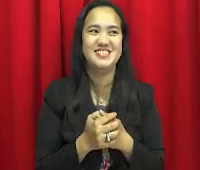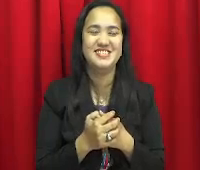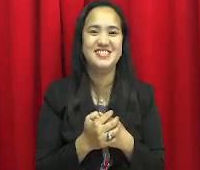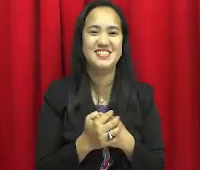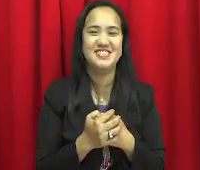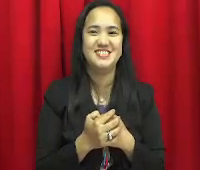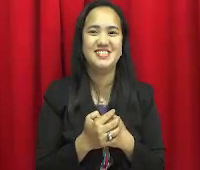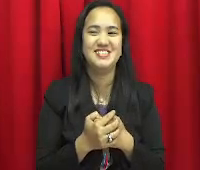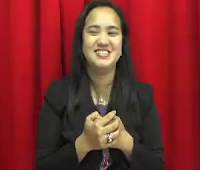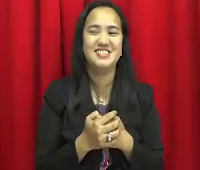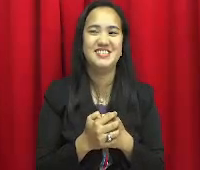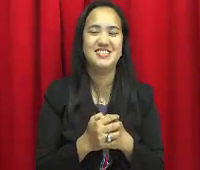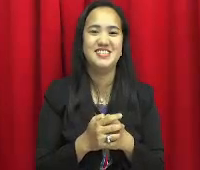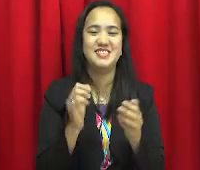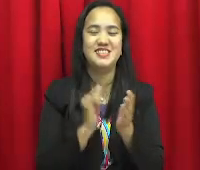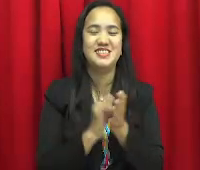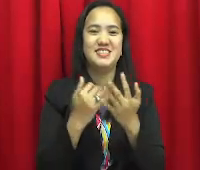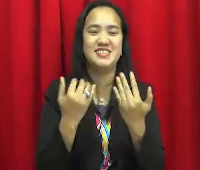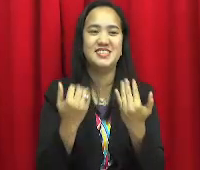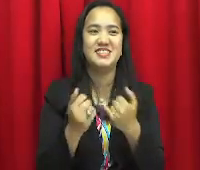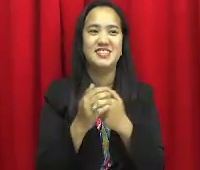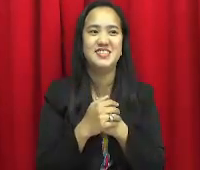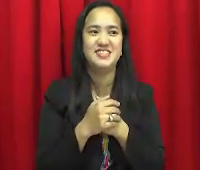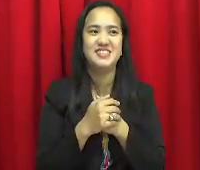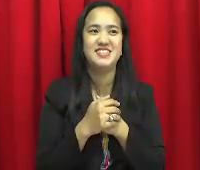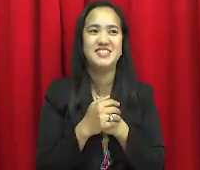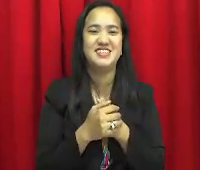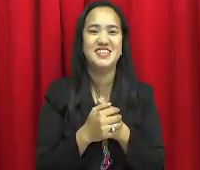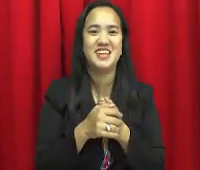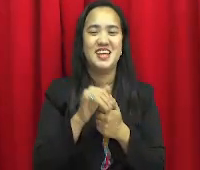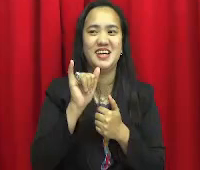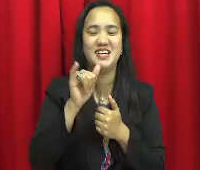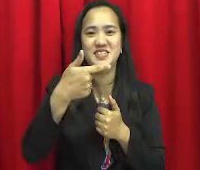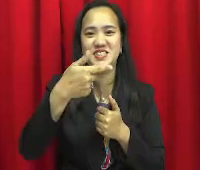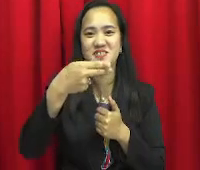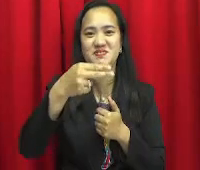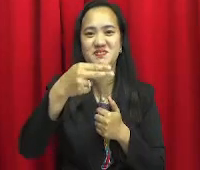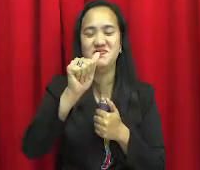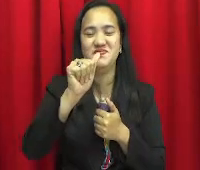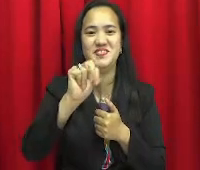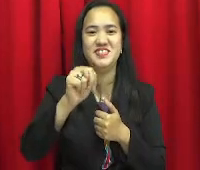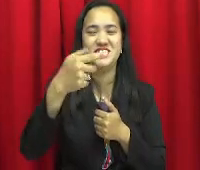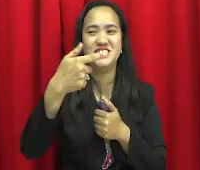Mapalad kayang, mapalad. Kung hindi, work out your salvation din.